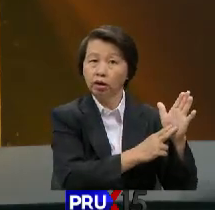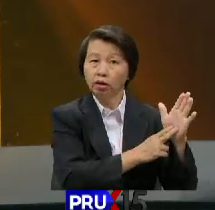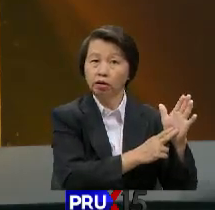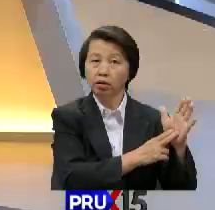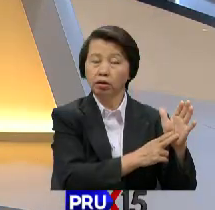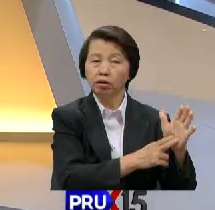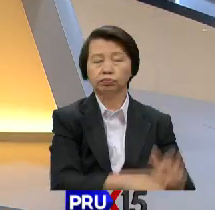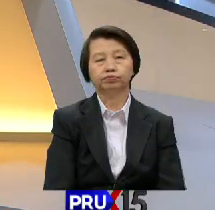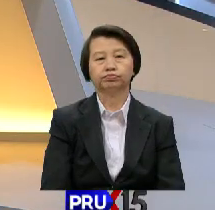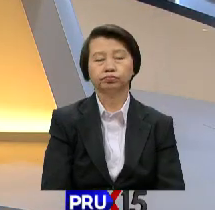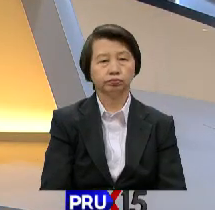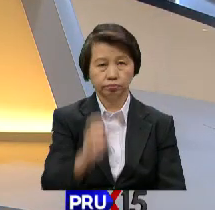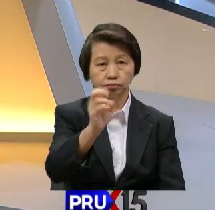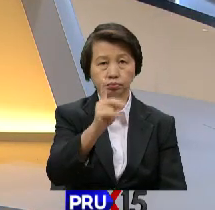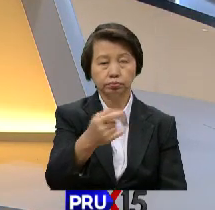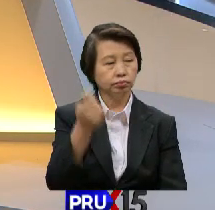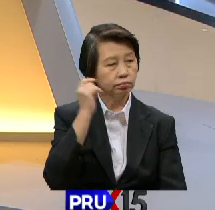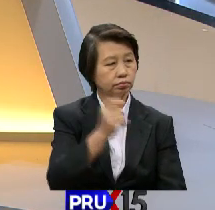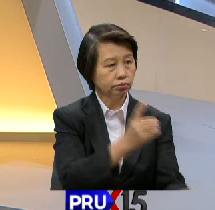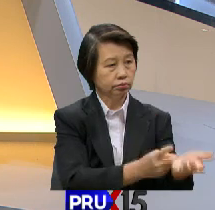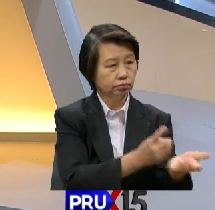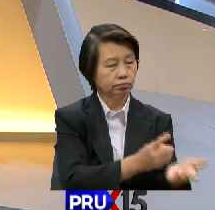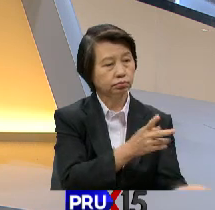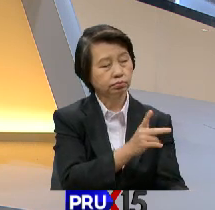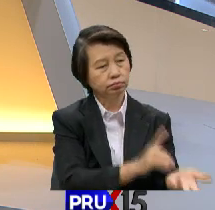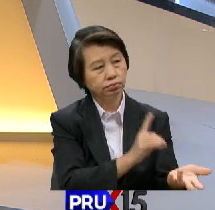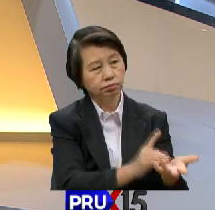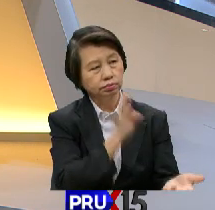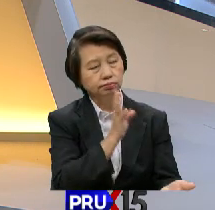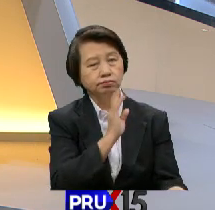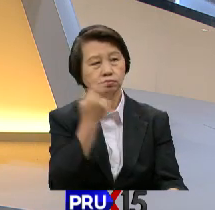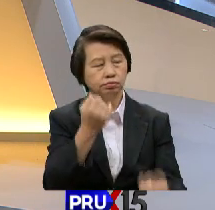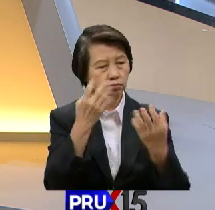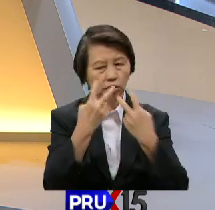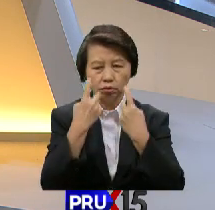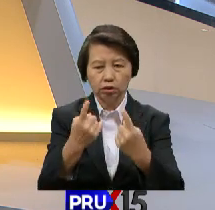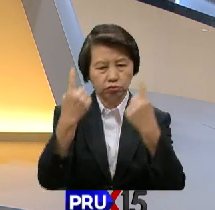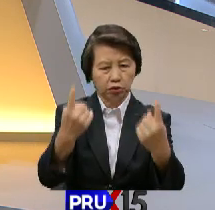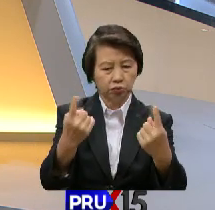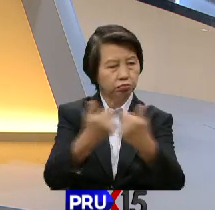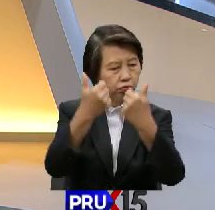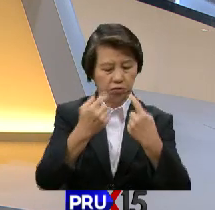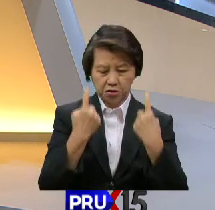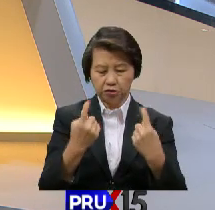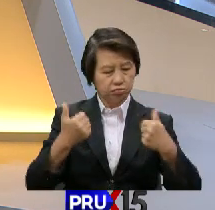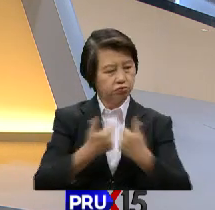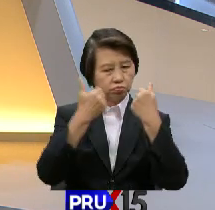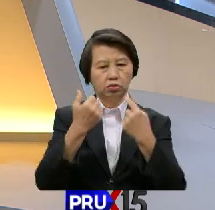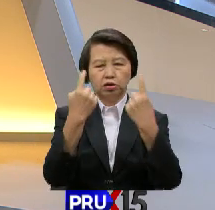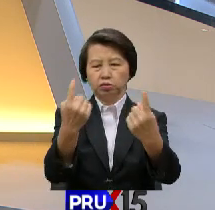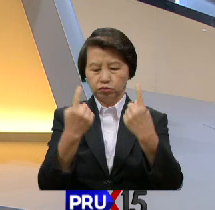saya juga tidak sentuh tadi melihat satu lawan satu pertemuan ya yang